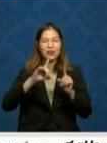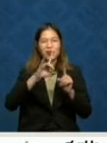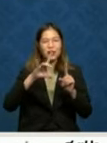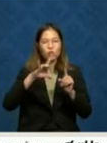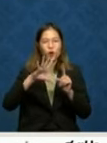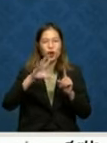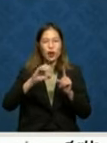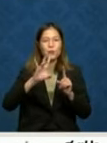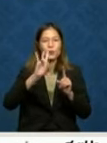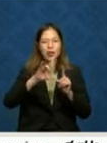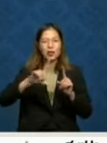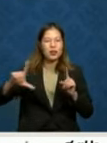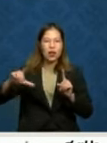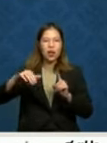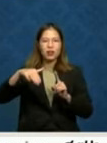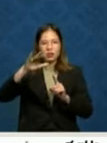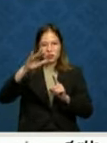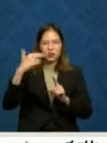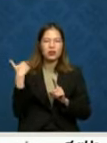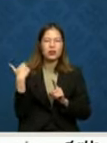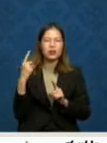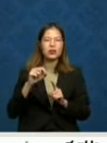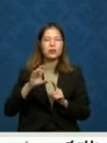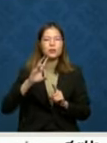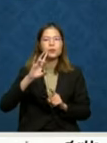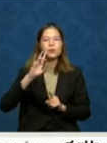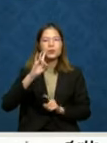1,557,157 ล้านบาทรายได้อื่น